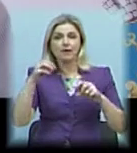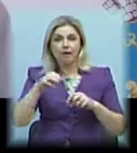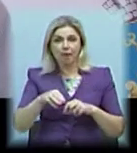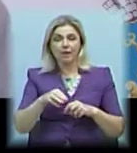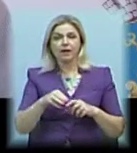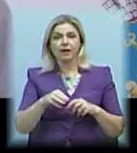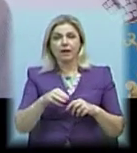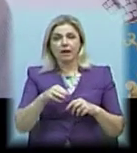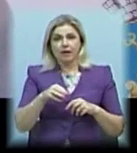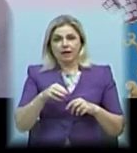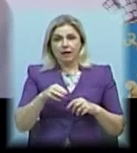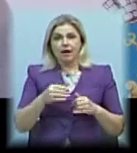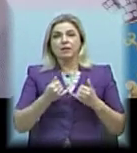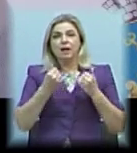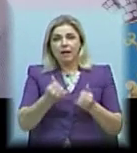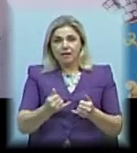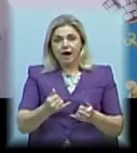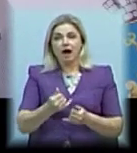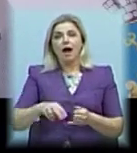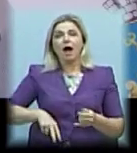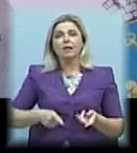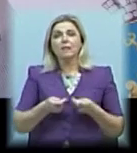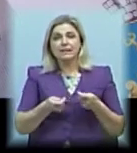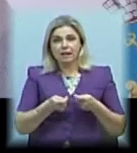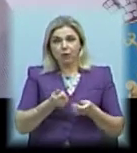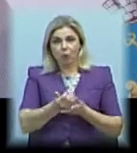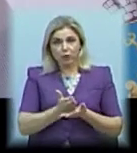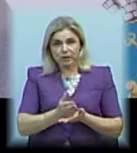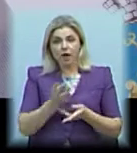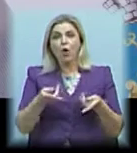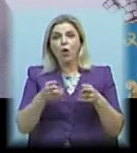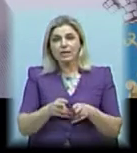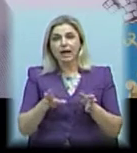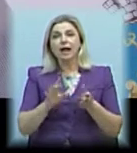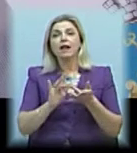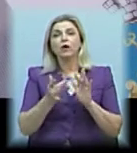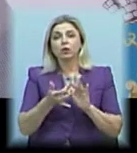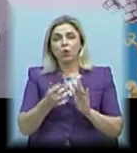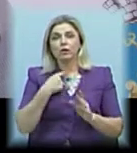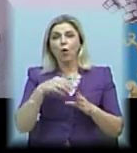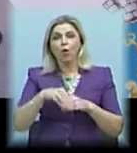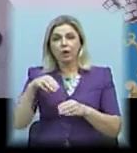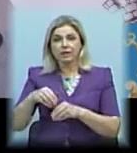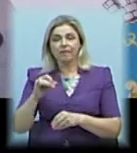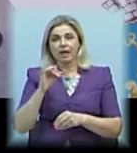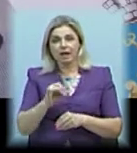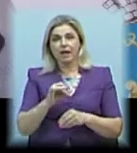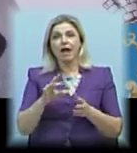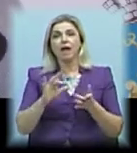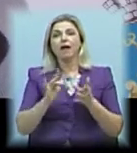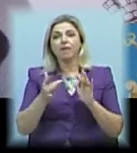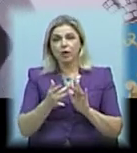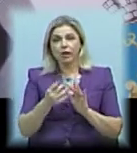з адміністративних послуг. Також залишається у нас електронне голосування за допомогою Bank ID та